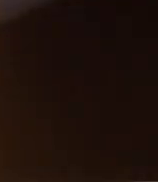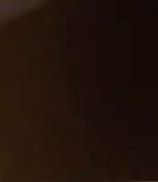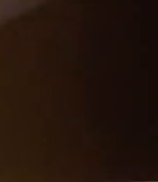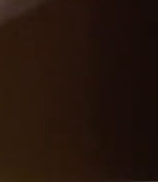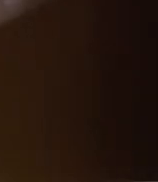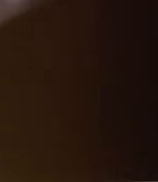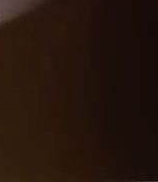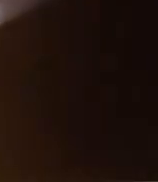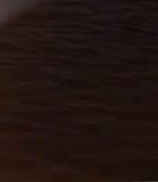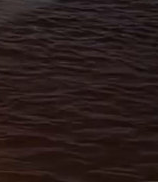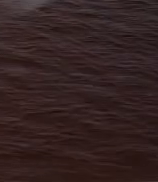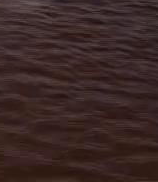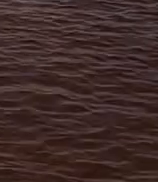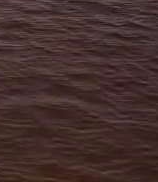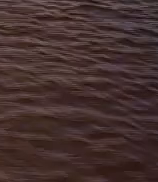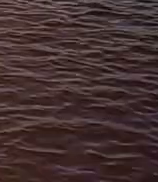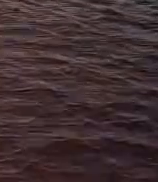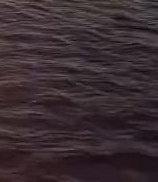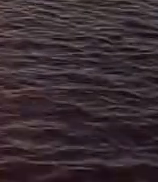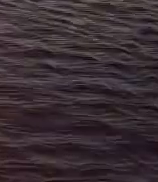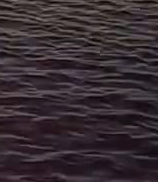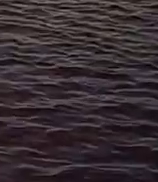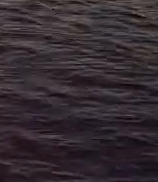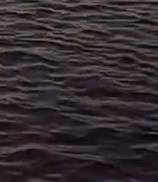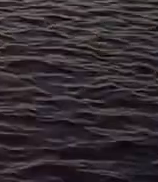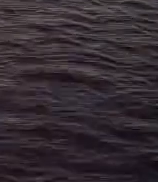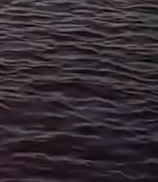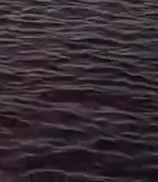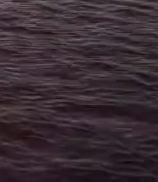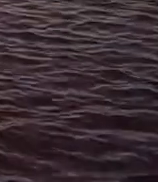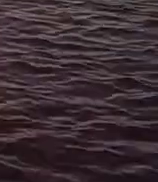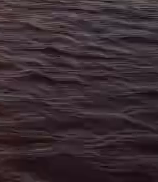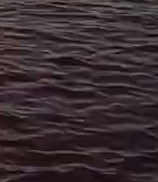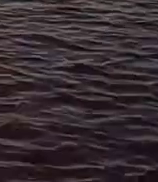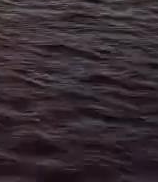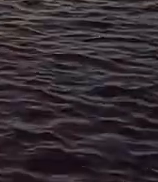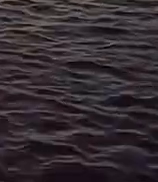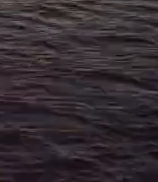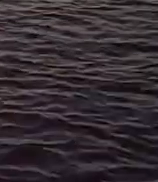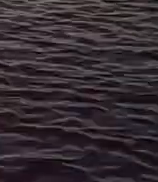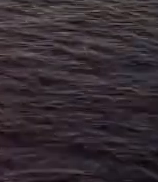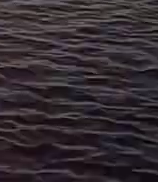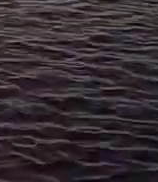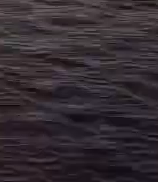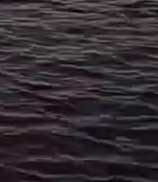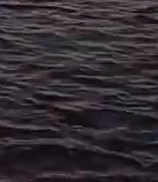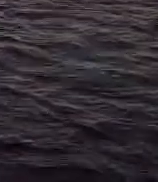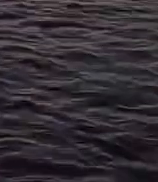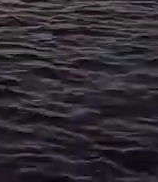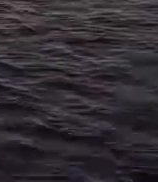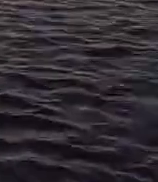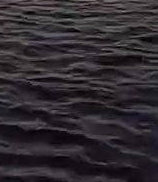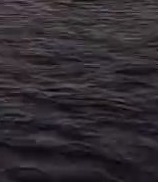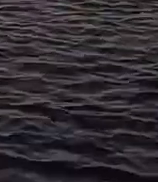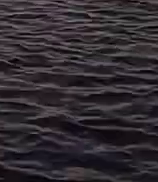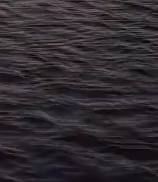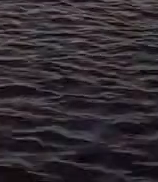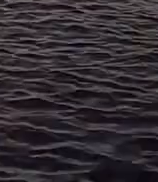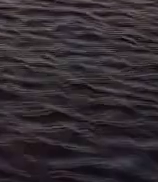знаешь пути ветра, так ты не знаешь дела Божьи, которые сотворяют